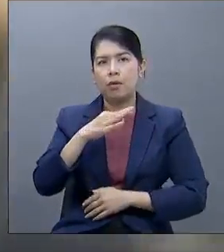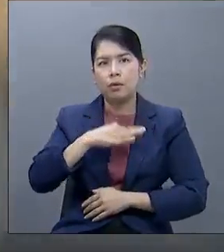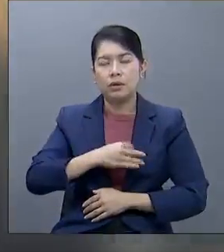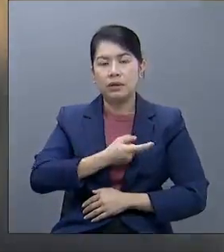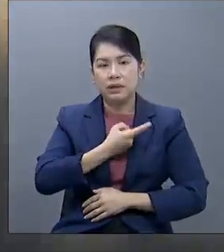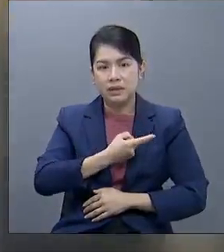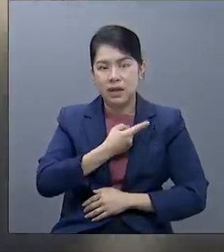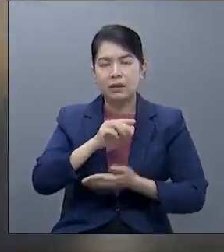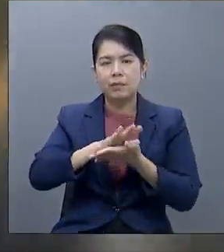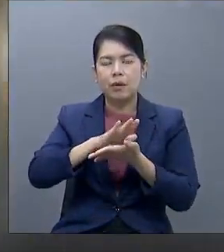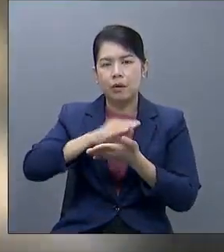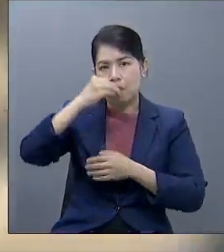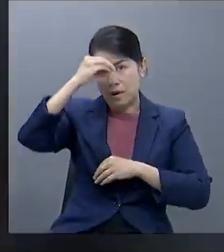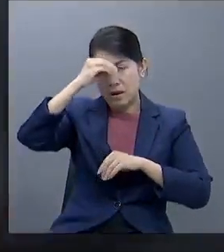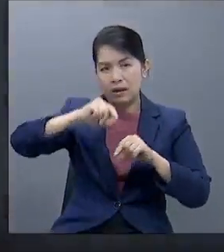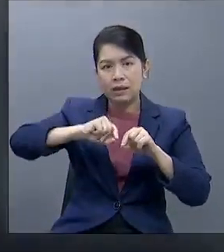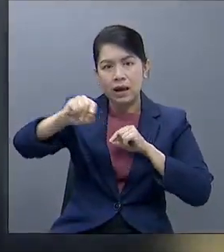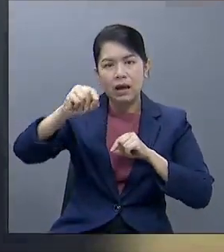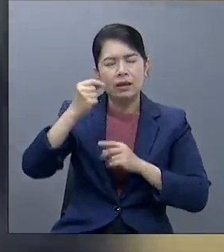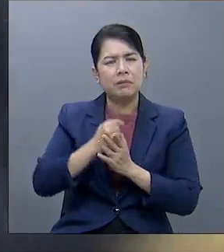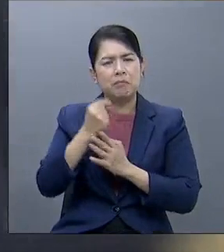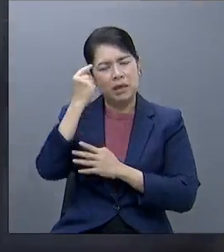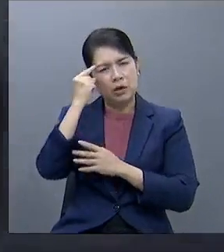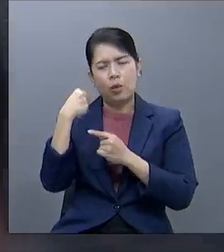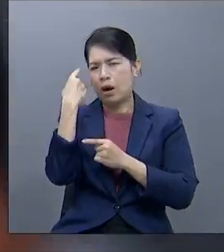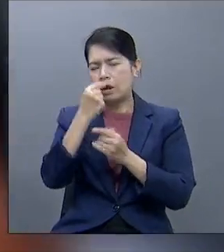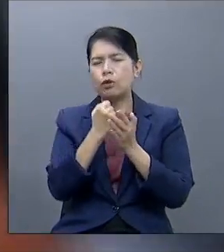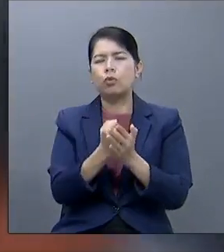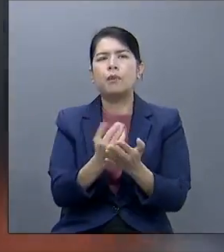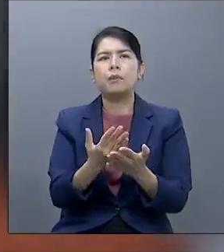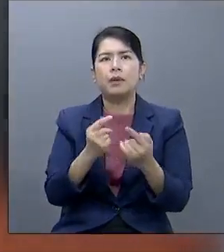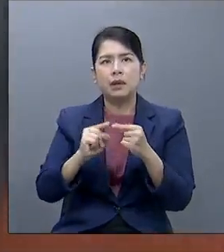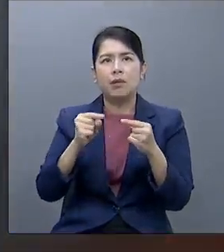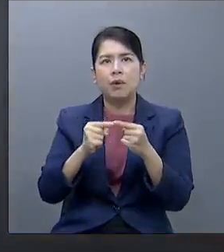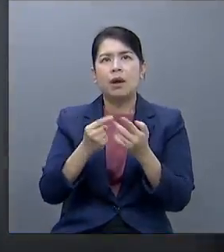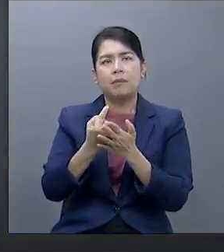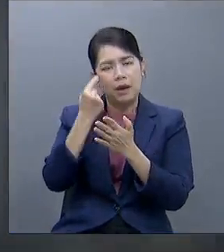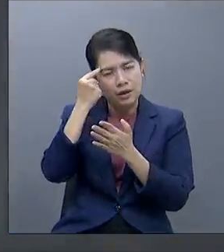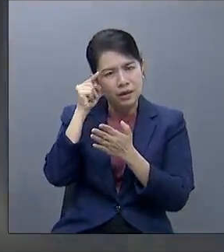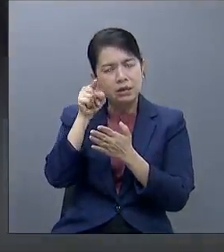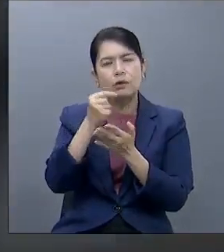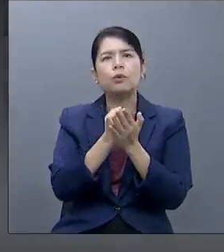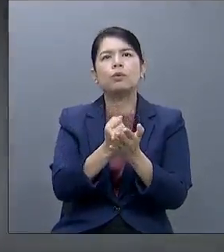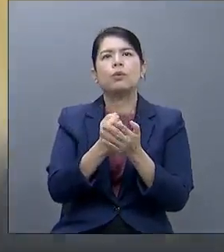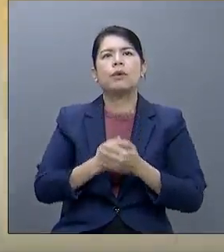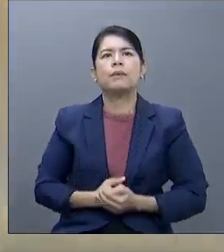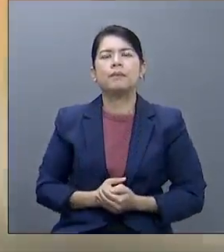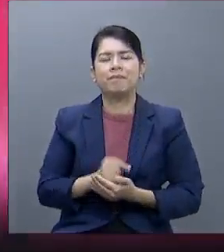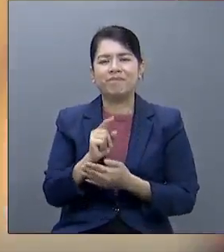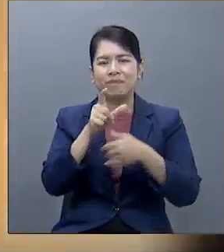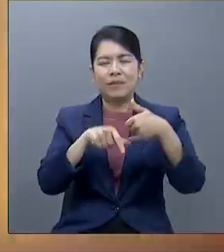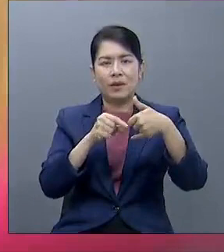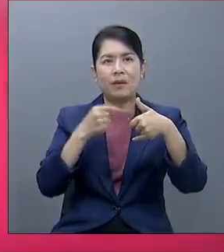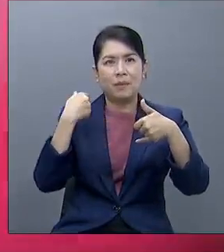อยู่ไกลค่ะไม่นึกว่าจะมีใครมาให้ความช่วยเหลือโดยเมื่อวานนี้นอกจากทีมใจถึงใจคนไทยไม่ทิ้งกันของพี่ฝันเด่น